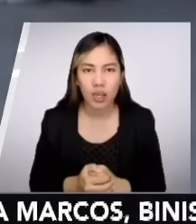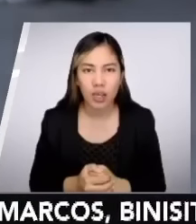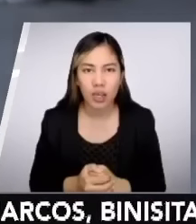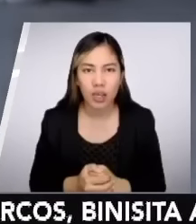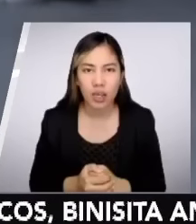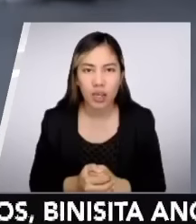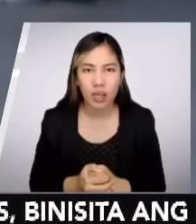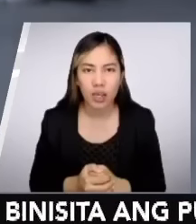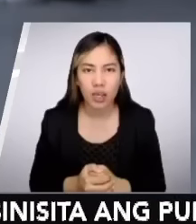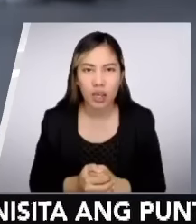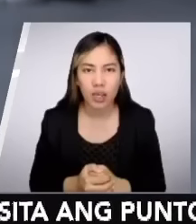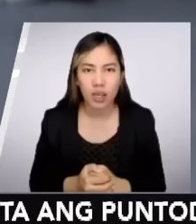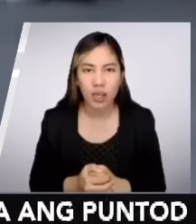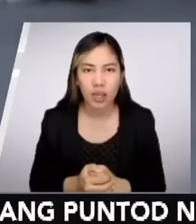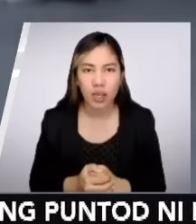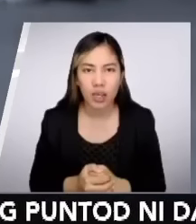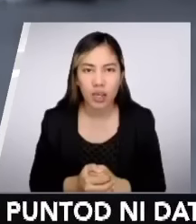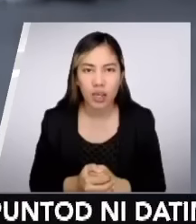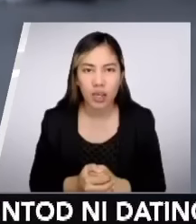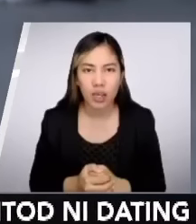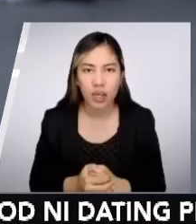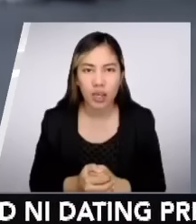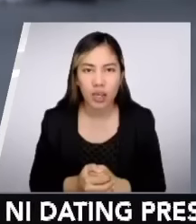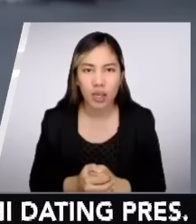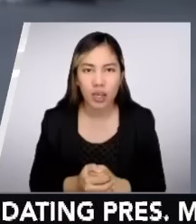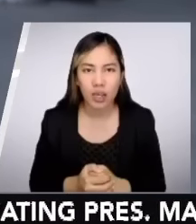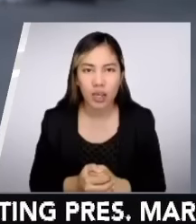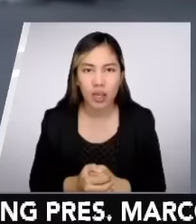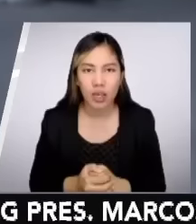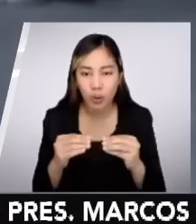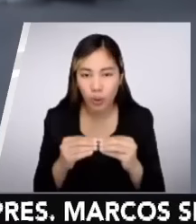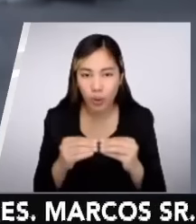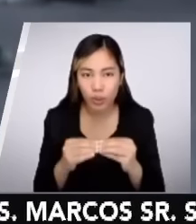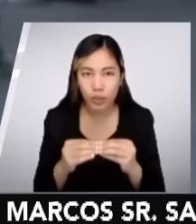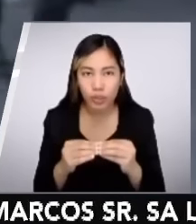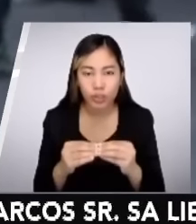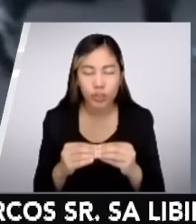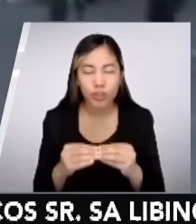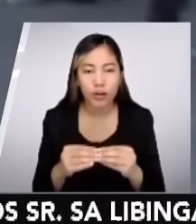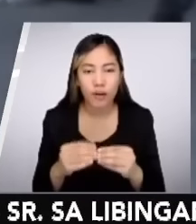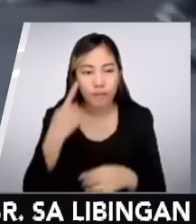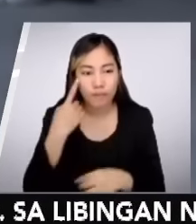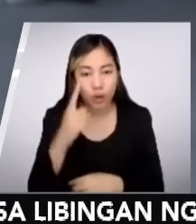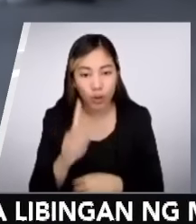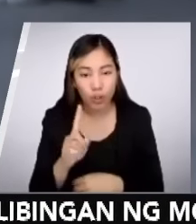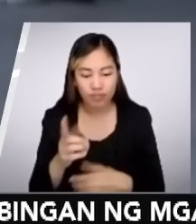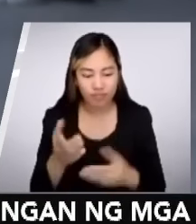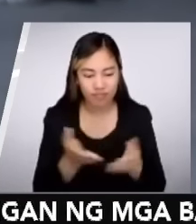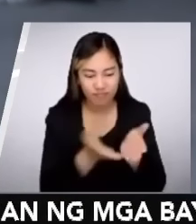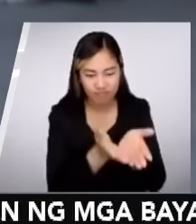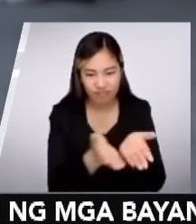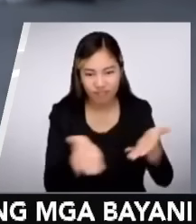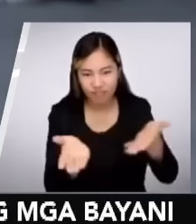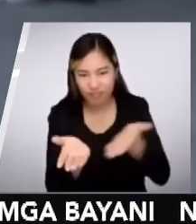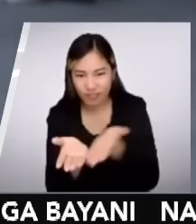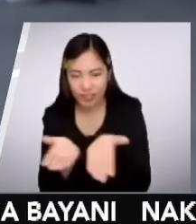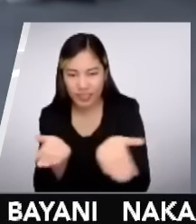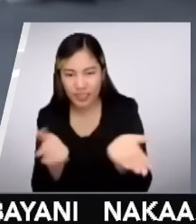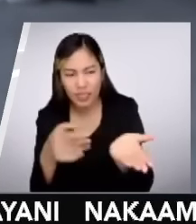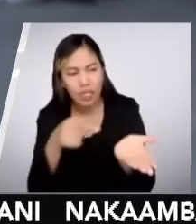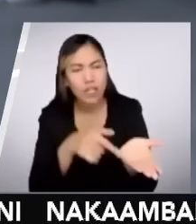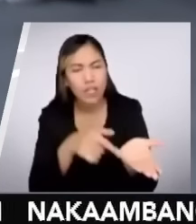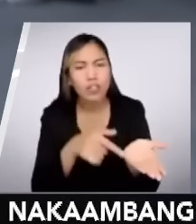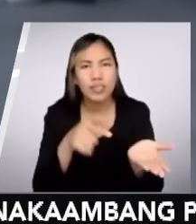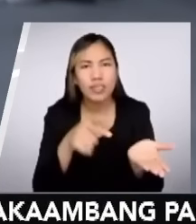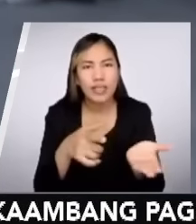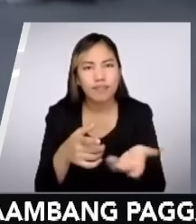gagawin sa nasadsad na fuel tanker dito sa Batangas Port na naapektuhan o sumadsad dahil